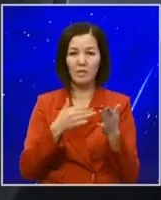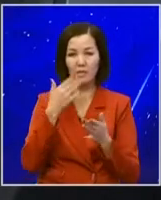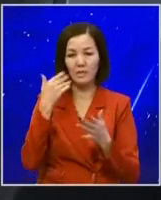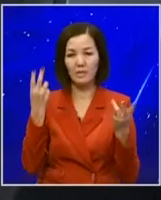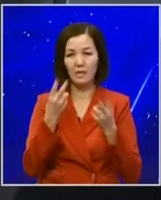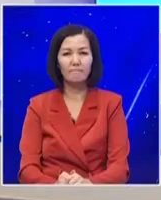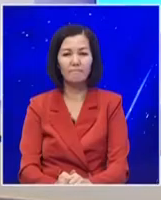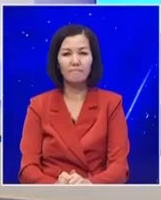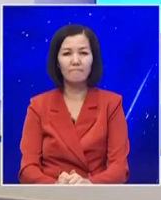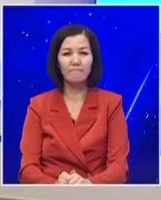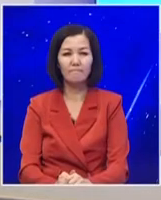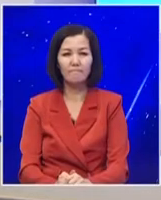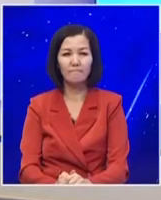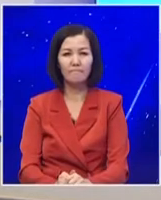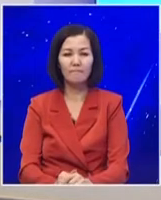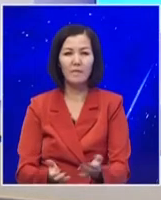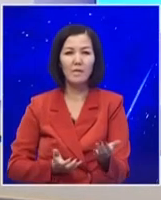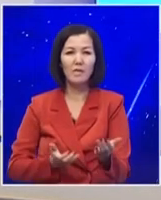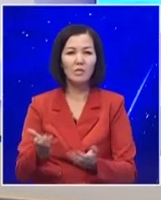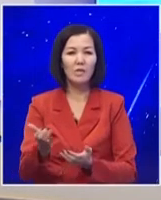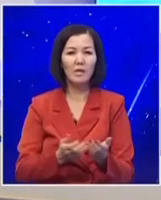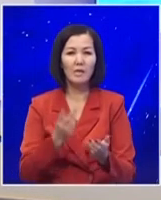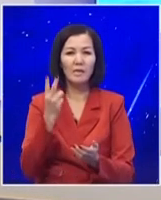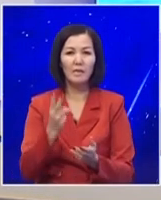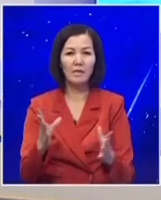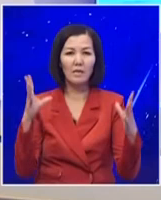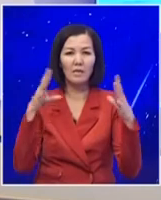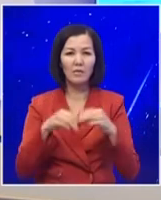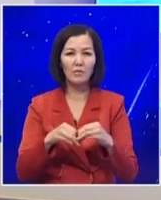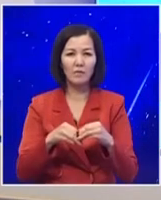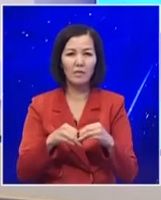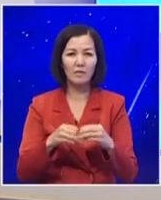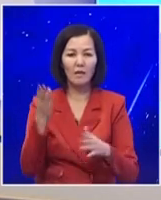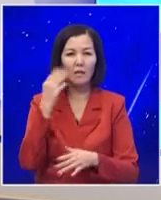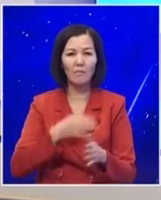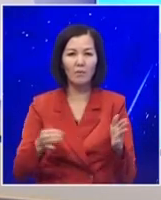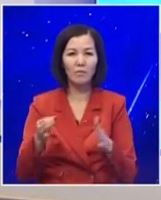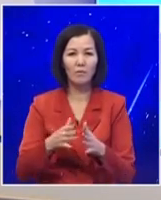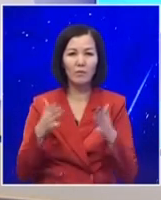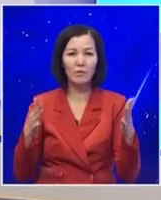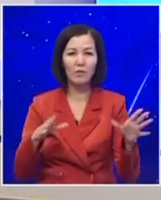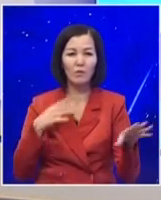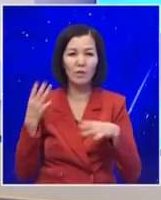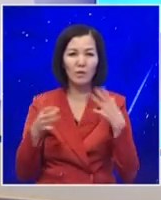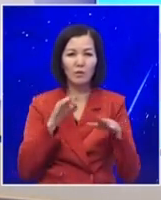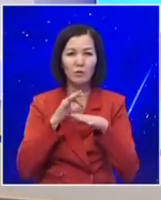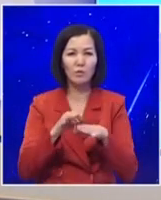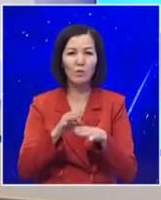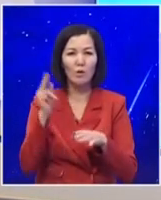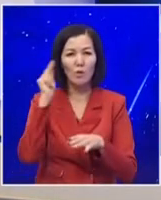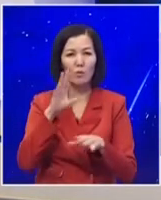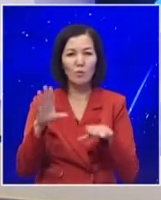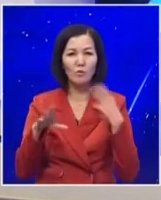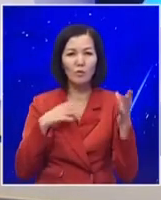керек. Шаңғы көпсайысынан Алматы облысының құрамасы кеңейтілген дайындық жүргізіп жатыр. Оқу-жаттығу жиыны Сұңқар